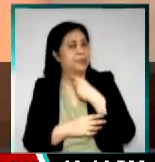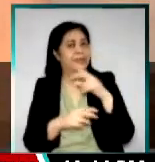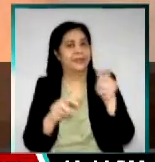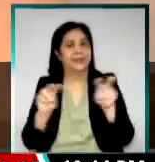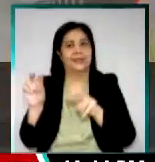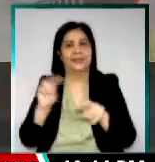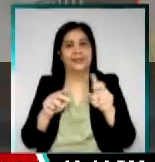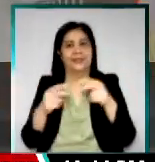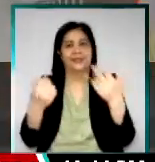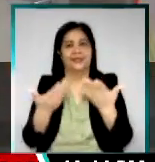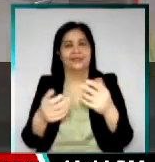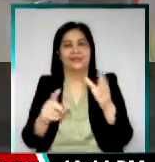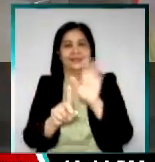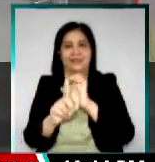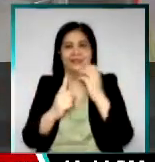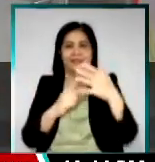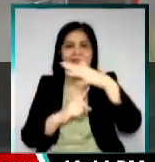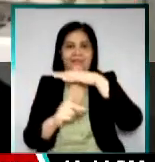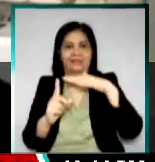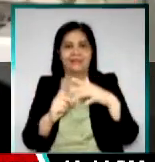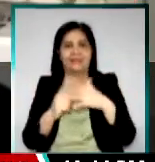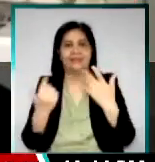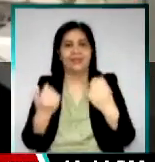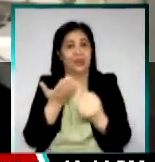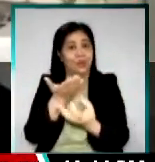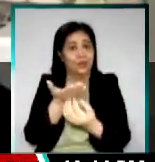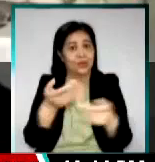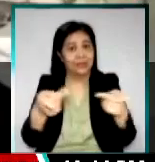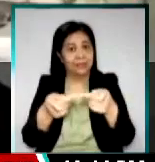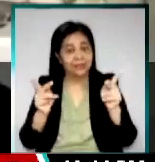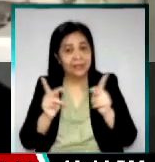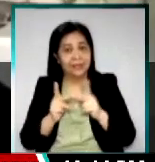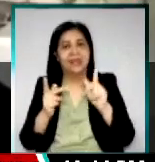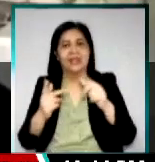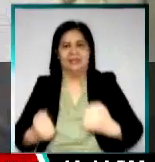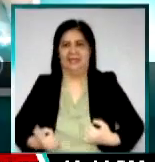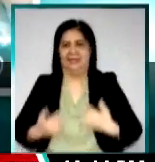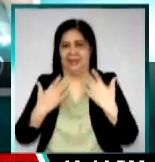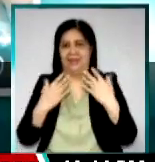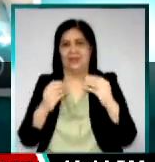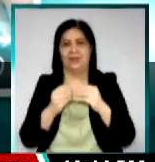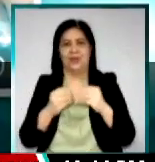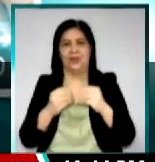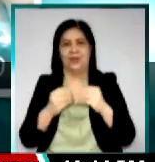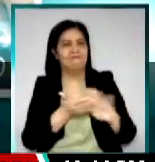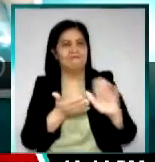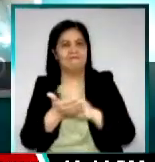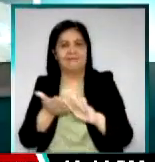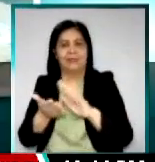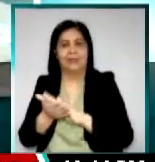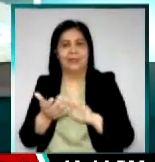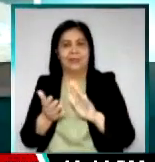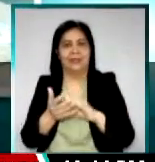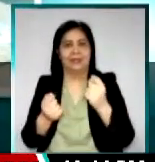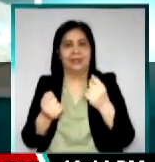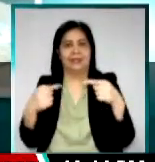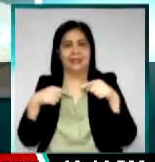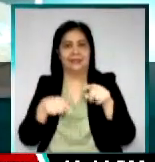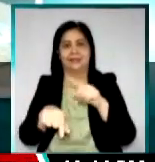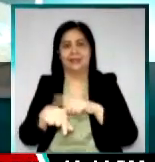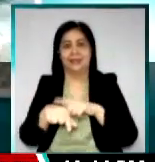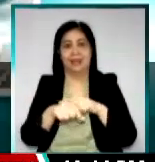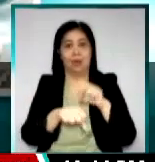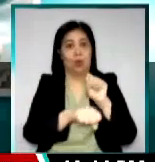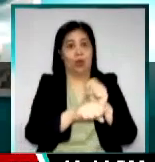paligid mo, yung pinaglulukuan mo, mas may inspire ka na malinis ka. Dahil pinagsasabay naman ang pag-work from home